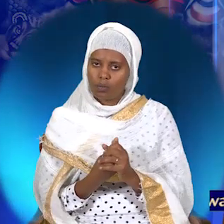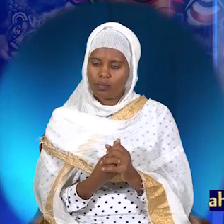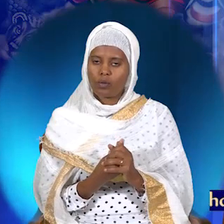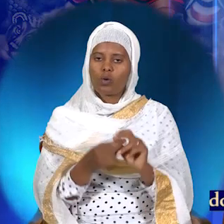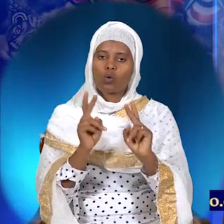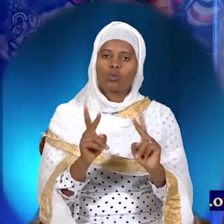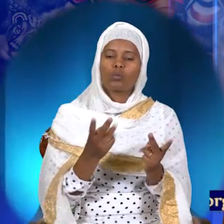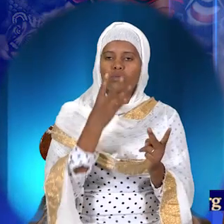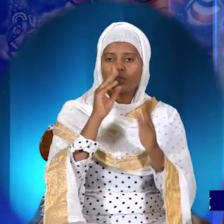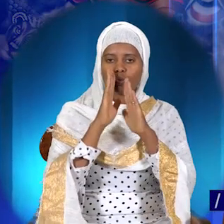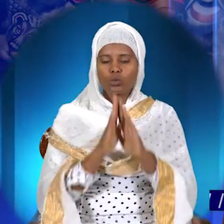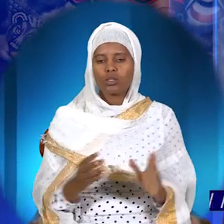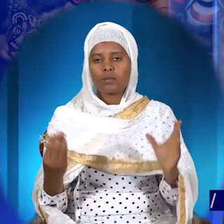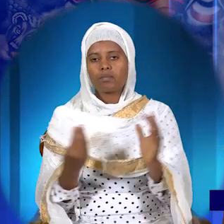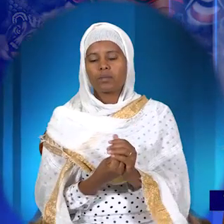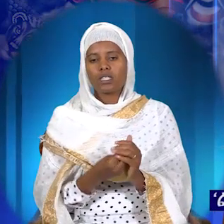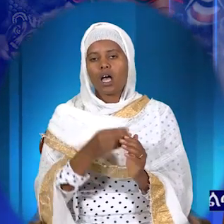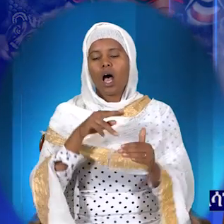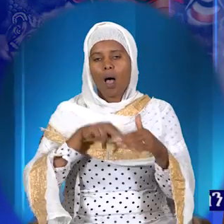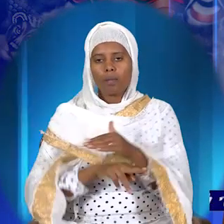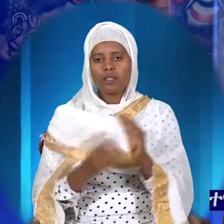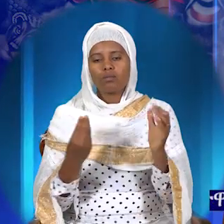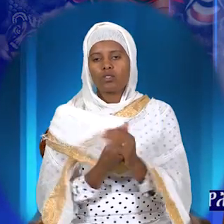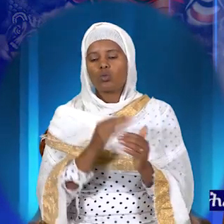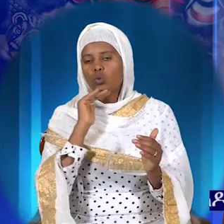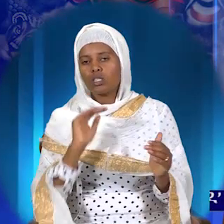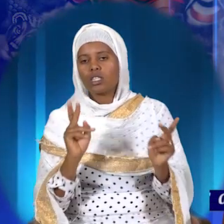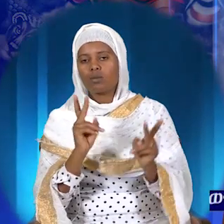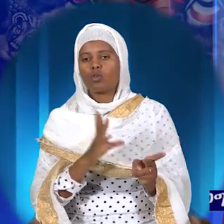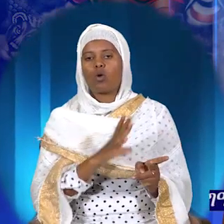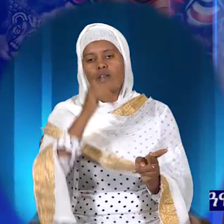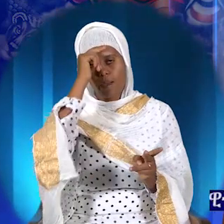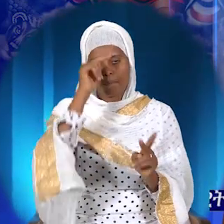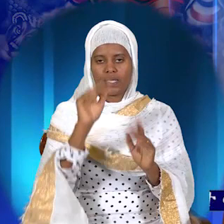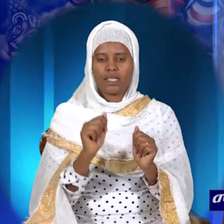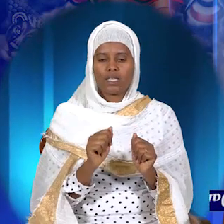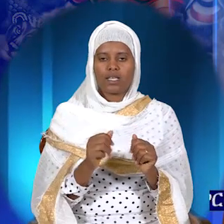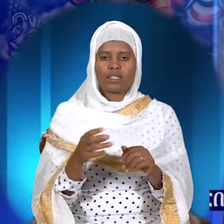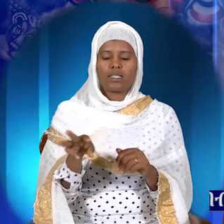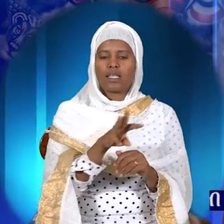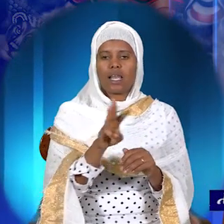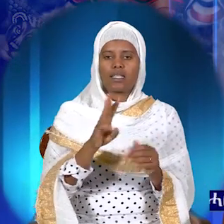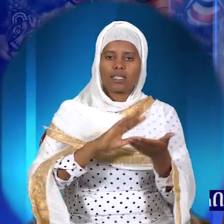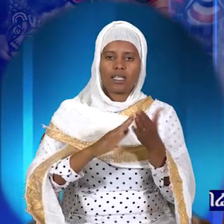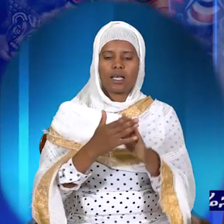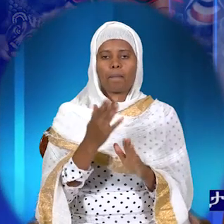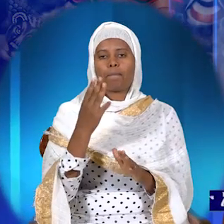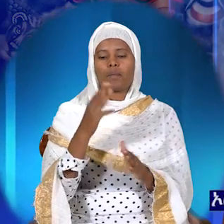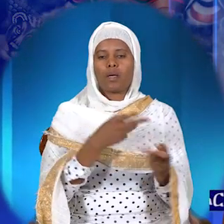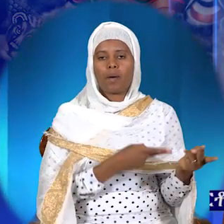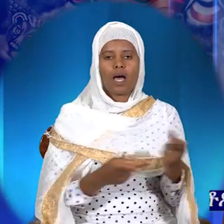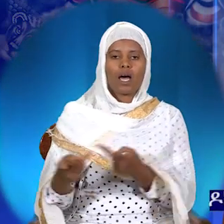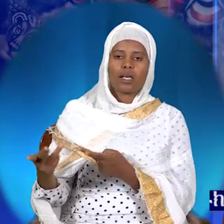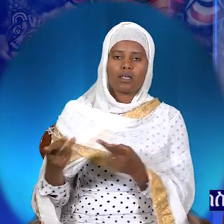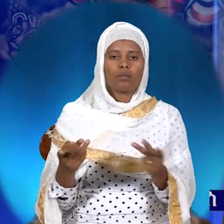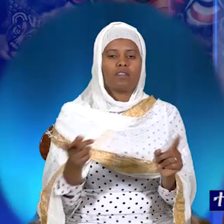ህልው ምዃኑ ንኣምን፣ ከምኡ ድማ መንፈስ ቅዱስ ኣብ ኣብን ኣብ ወልድን ከም ዘሎ ንኣምን። እዛ ሰለስትነት